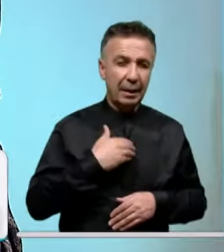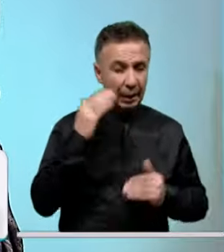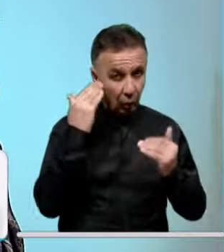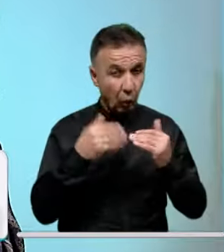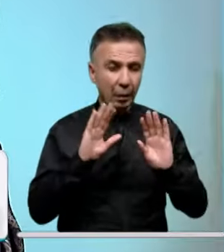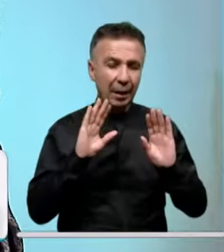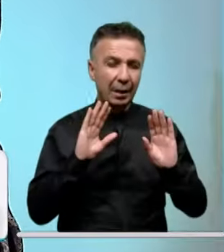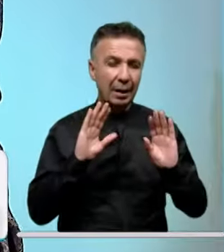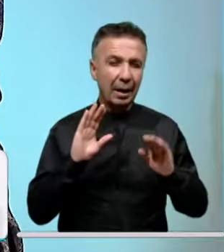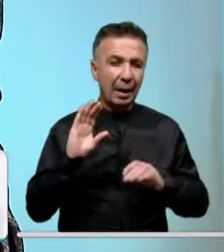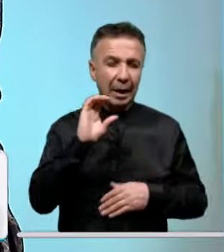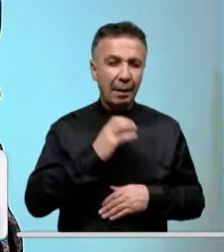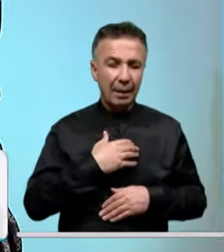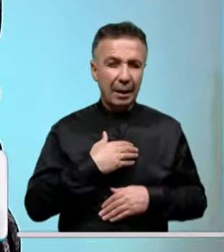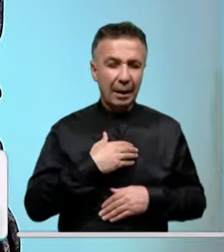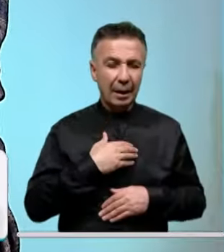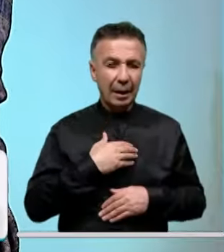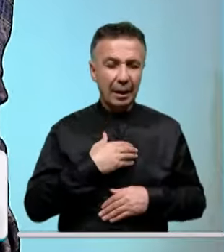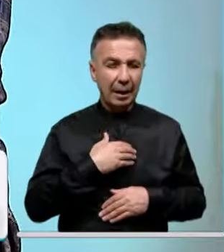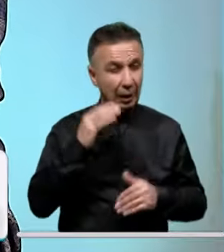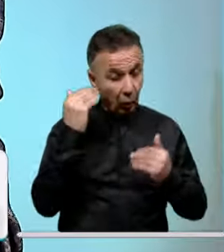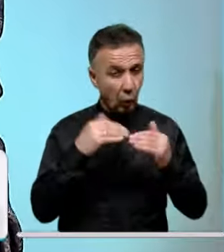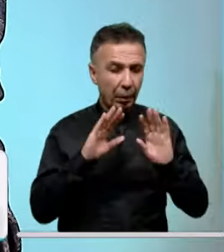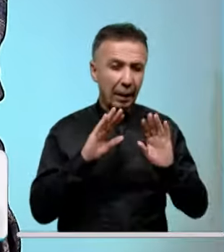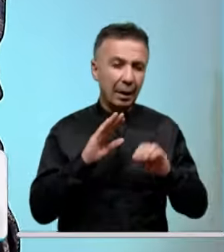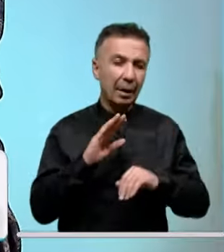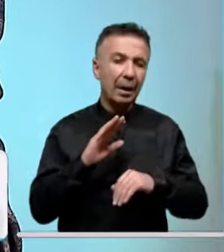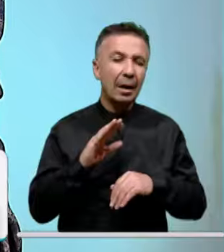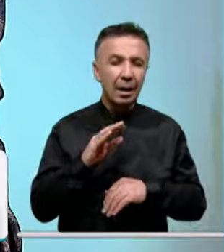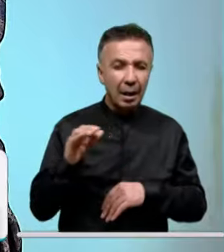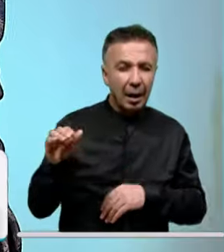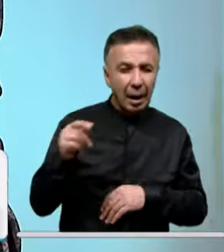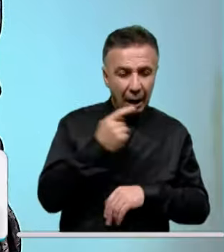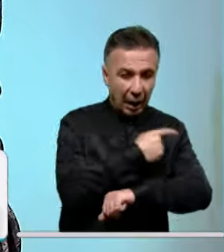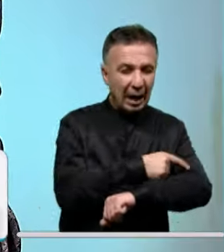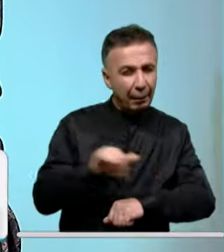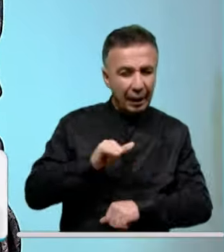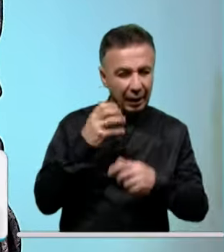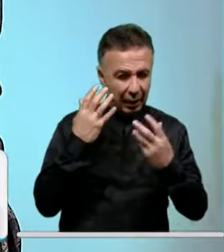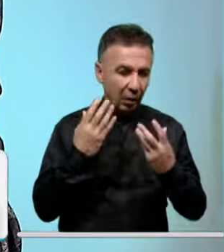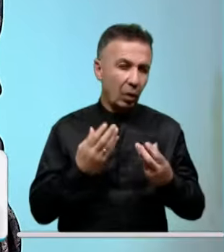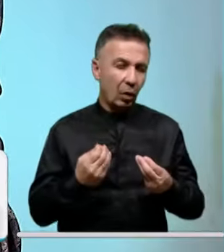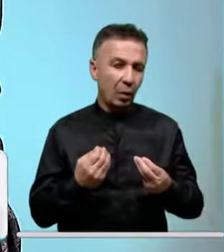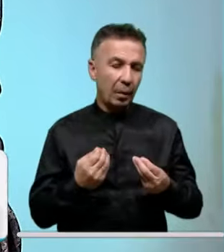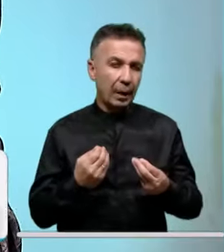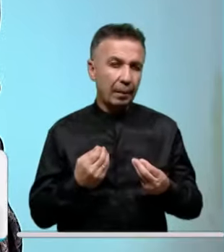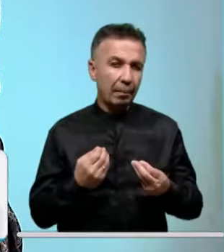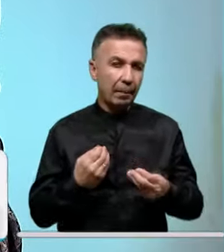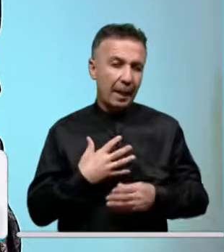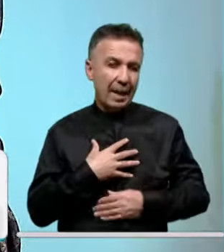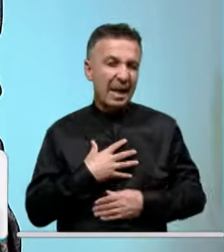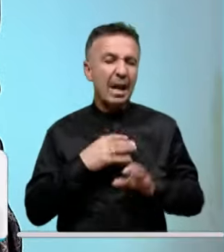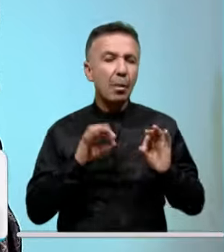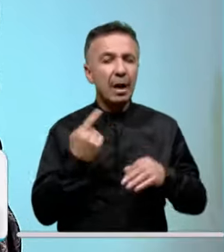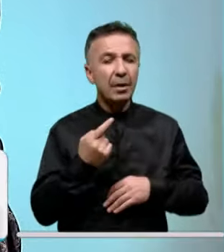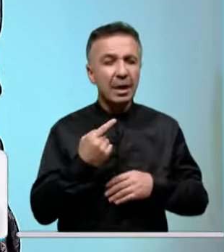onaylamadığı, dinin yapılmasını hoş görmediği, tahrimen mekruh bağlamında belki bunu söyleyebiliriz. Din böyle bir